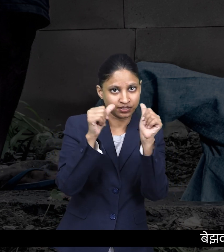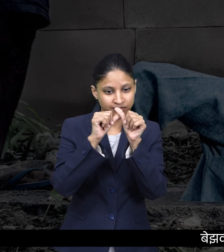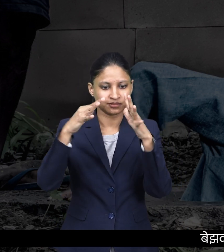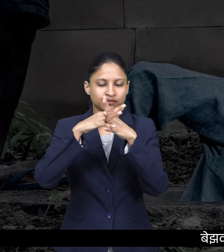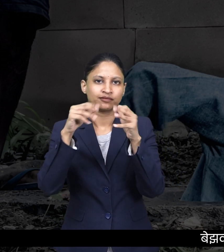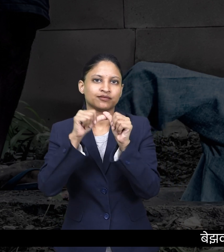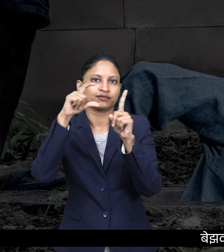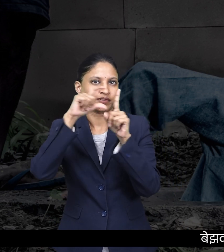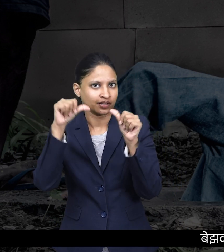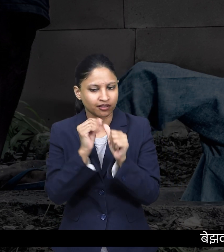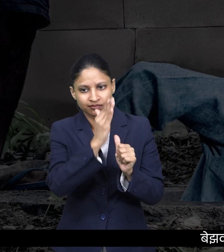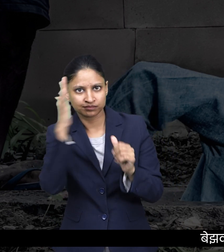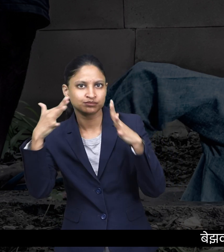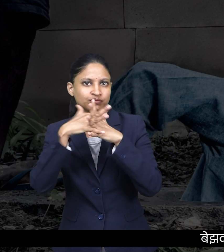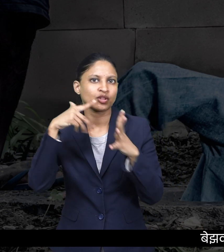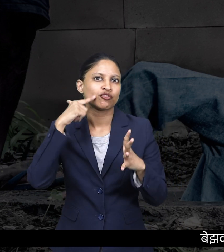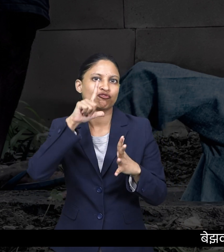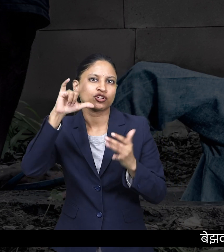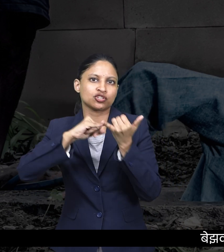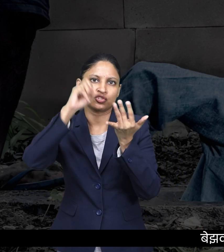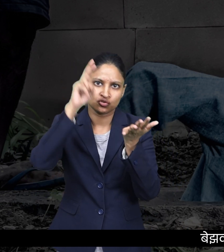विल्सन हा